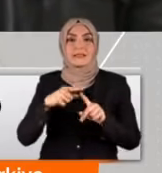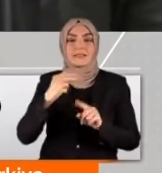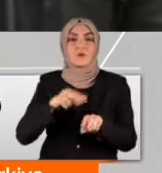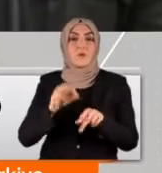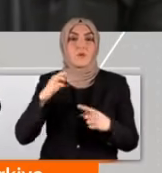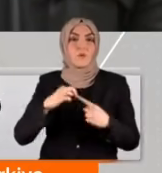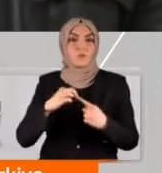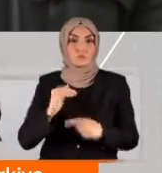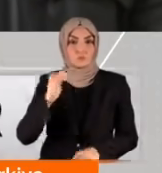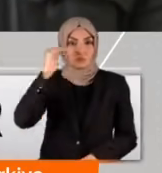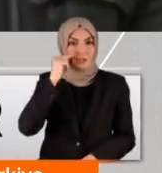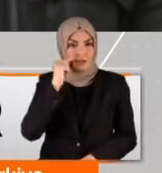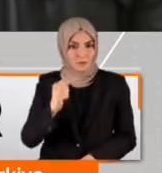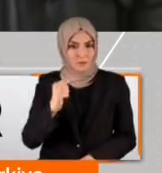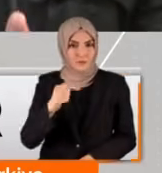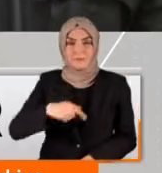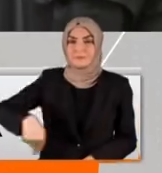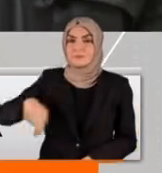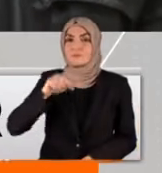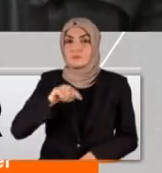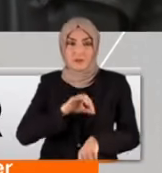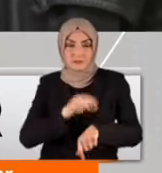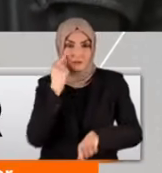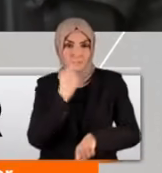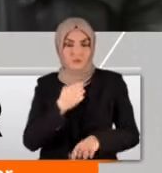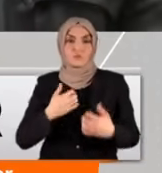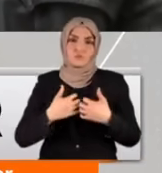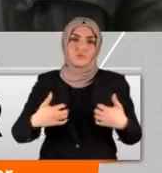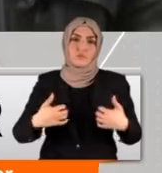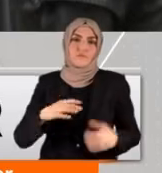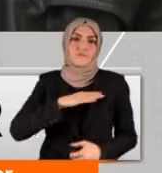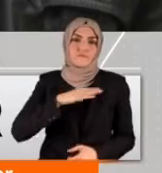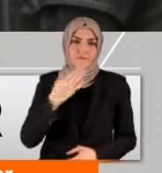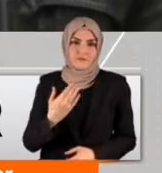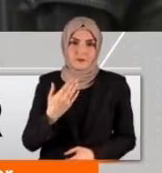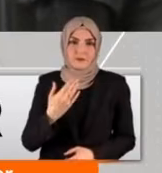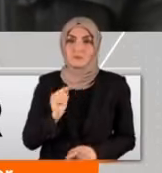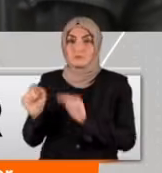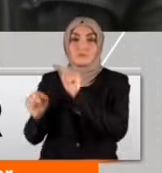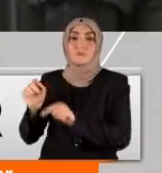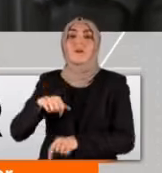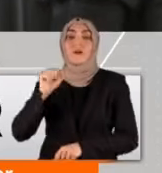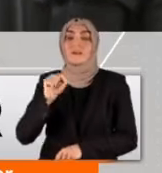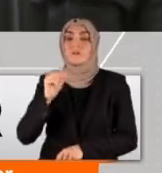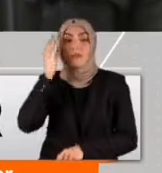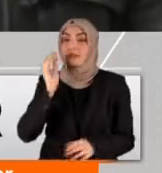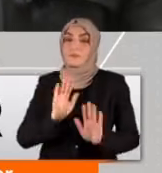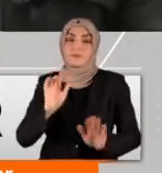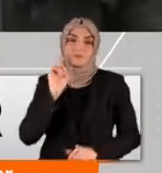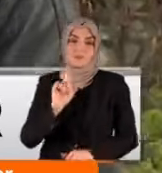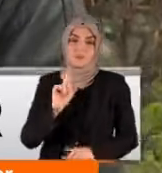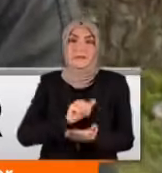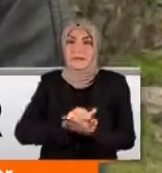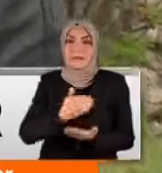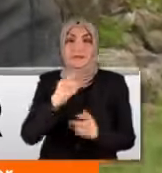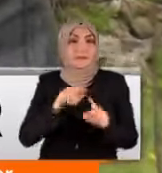bizim bu hastalığa karşı güvende olduğumuz ve ulaştıracağız Taşıyıcı olacağız mânâsına gelmez onun için açıyor bakılmasını